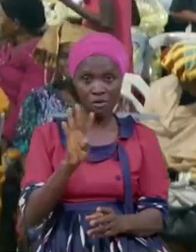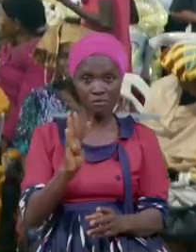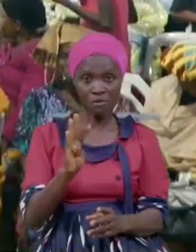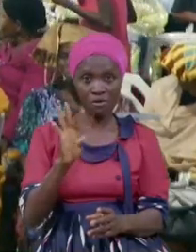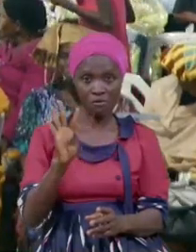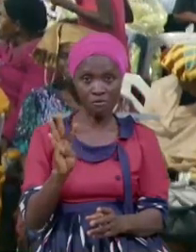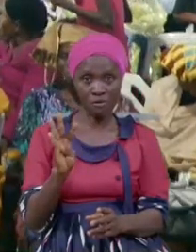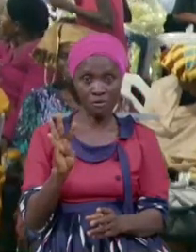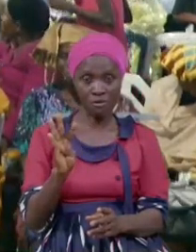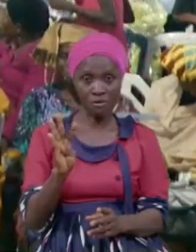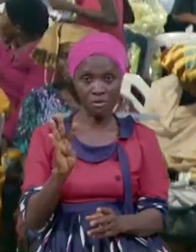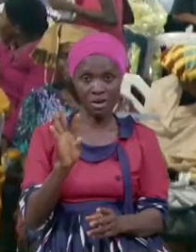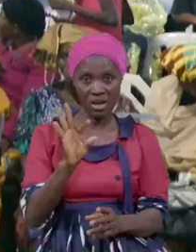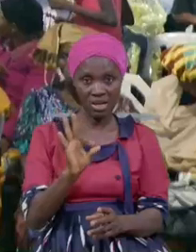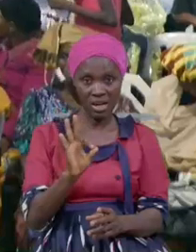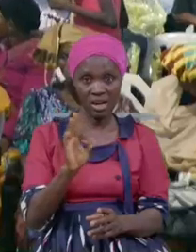54,